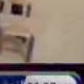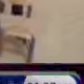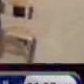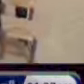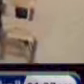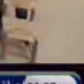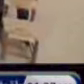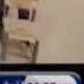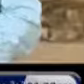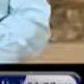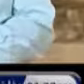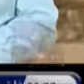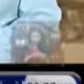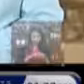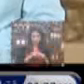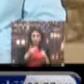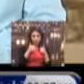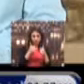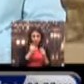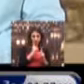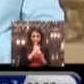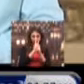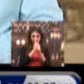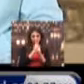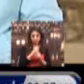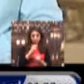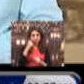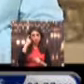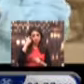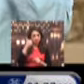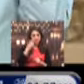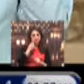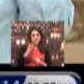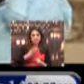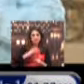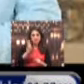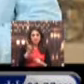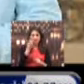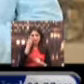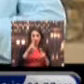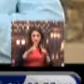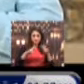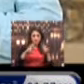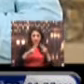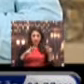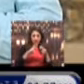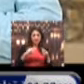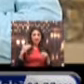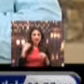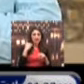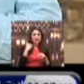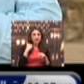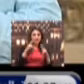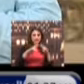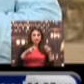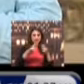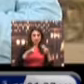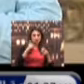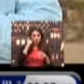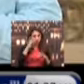معانا النهاردة موهبة جميلة جدا، أحمد ناصر، عنده 17 سنة، بدأ أبحاثه وهو في الإعدادية واخترع أول جهاز وهو في الثانوية،